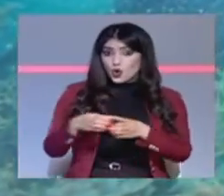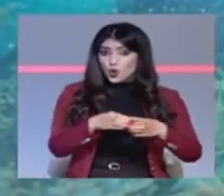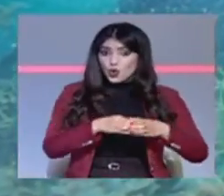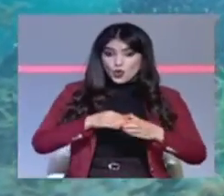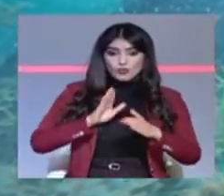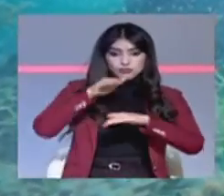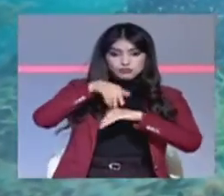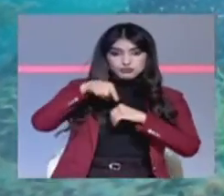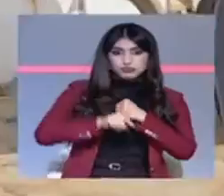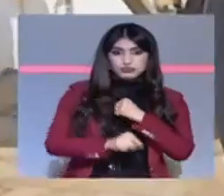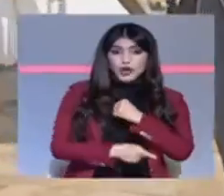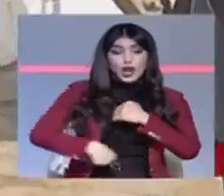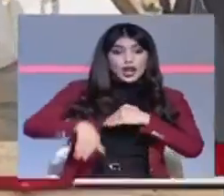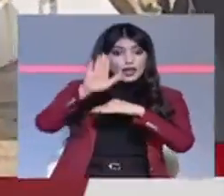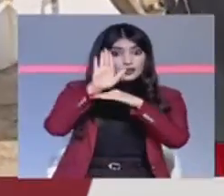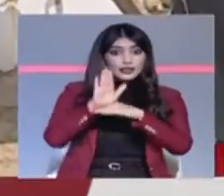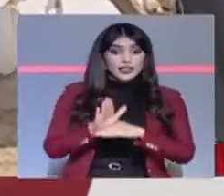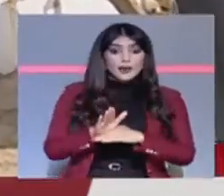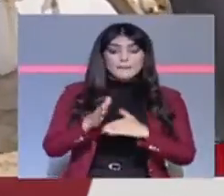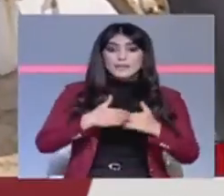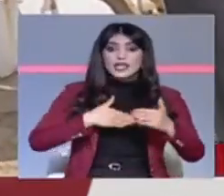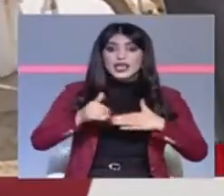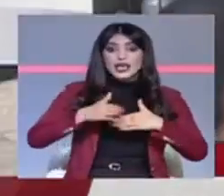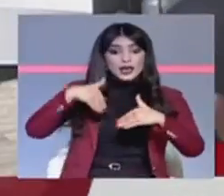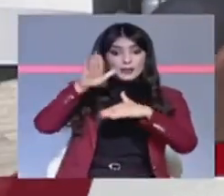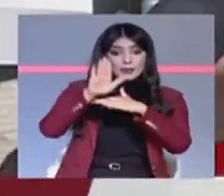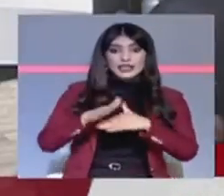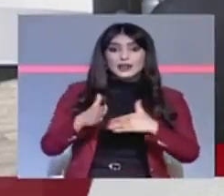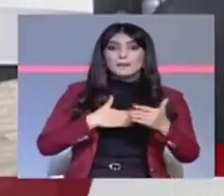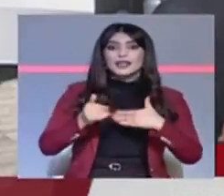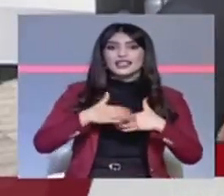لسلامته وتامين القطع الاثريه